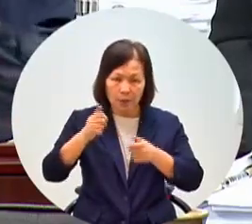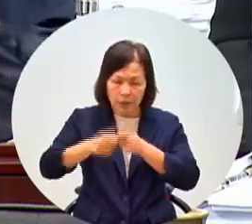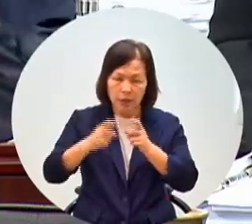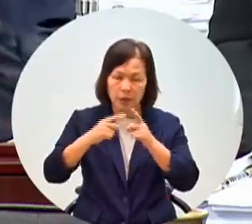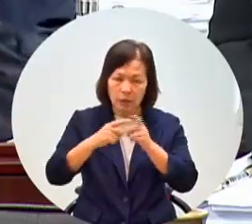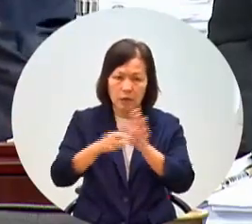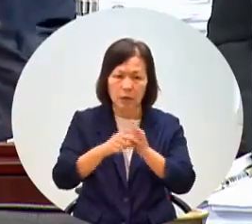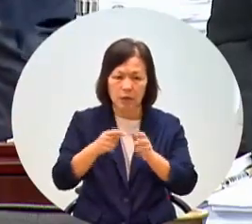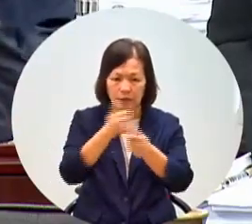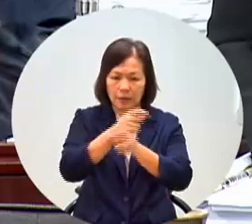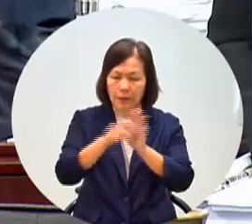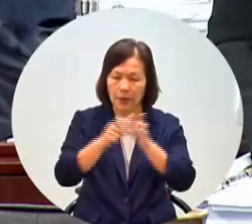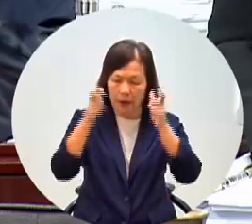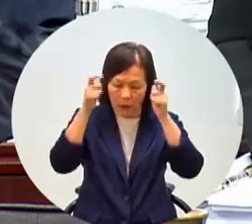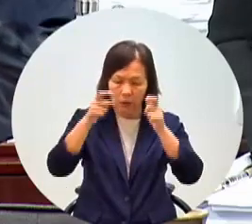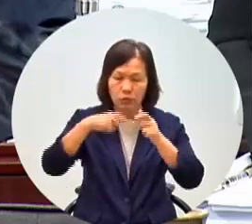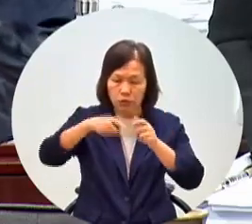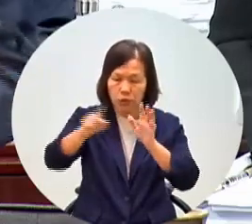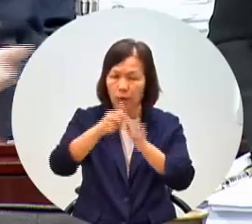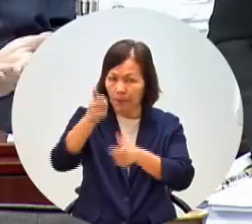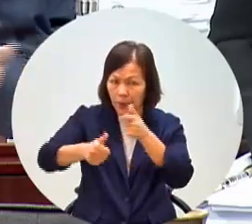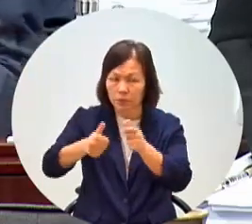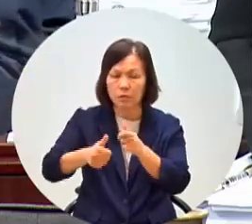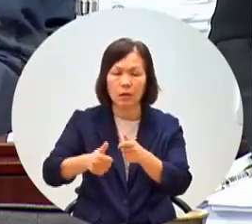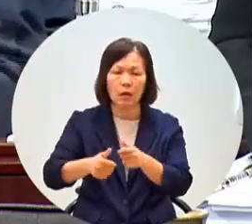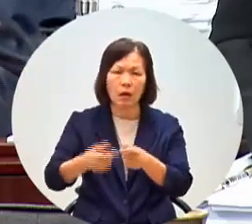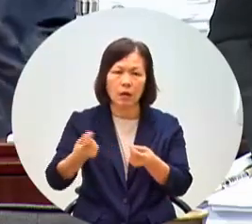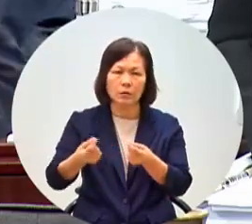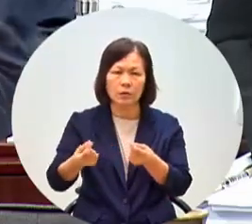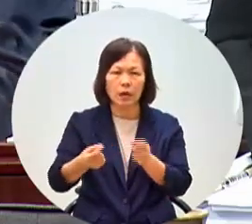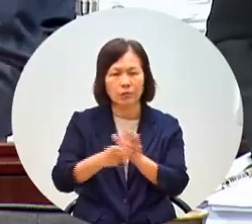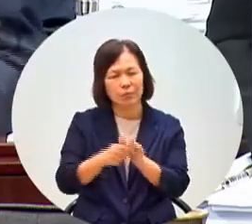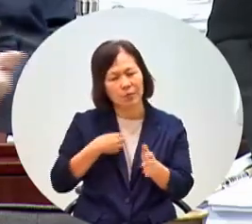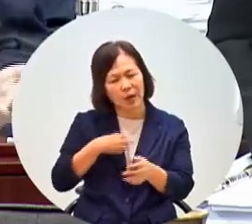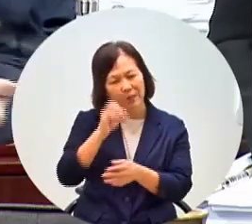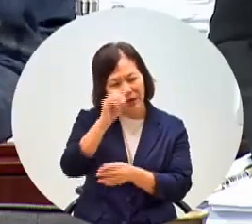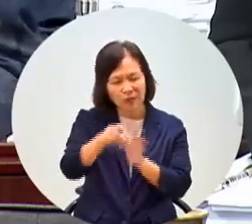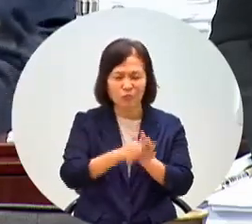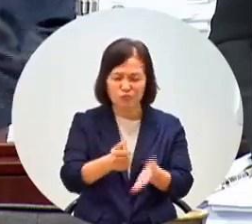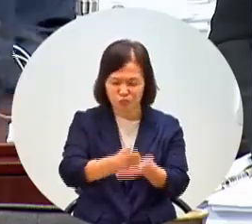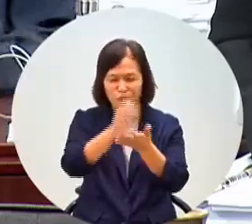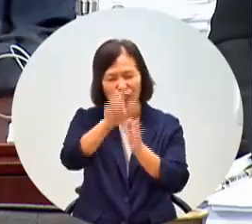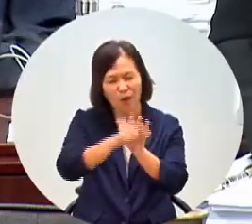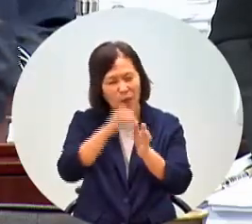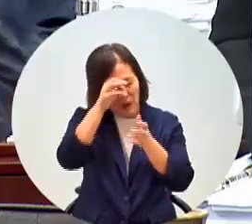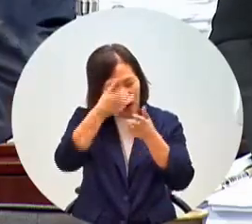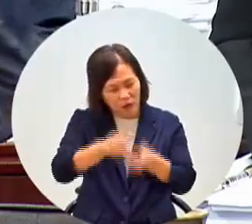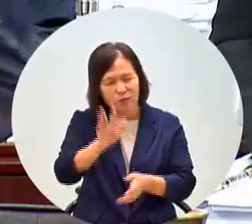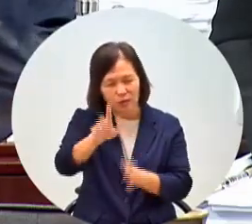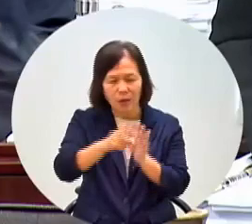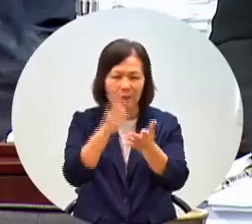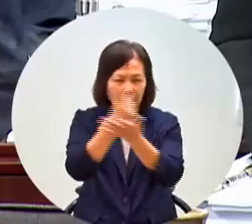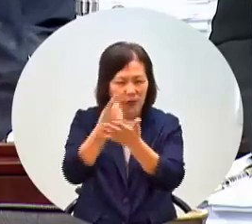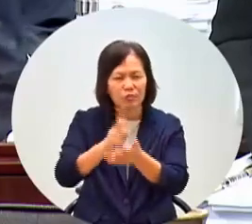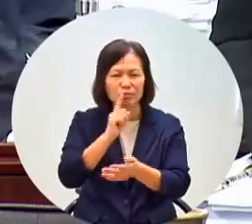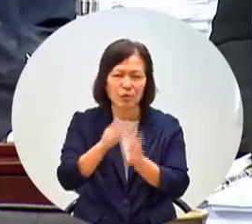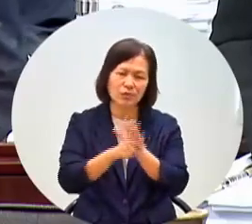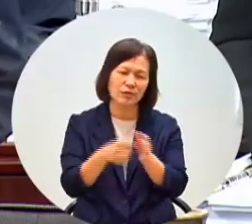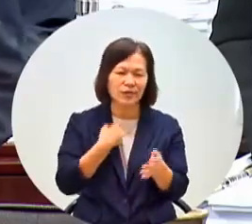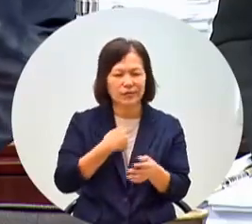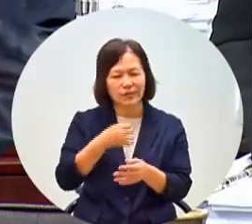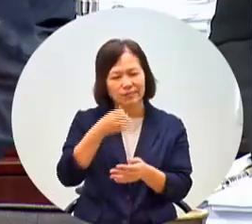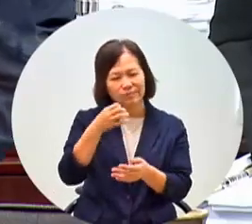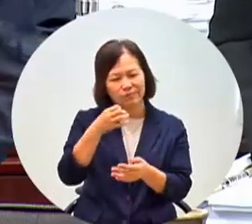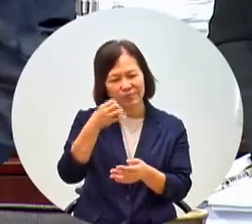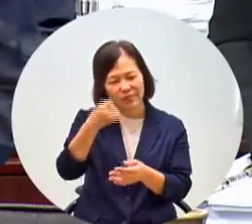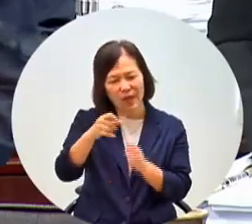赛，哦，这咱袂使讲。敢讲啊，足尊重、足重视啊，结果大家拢用个较无好个这个标